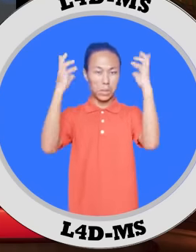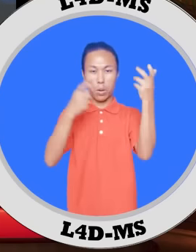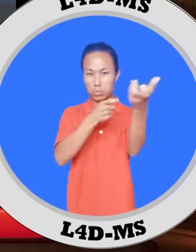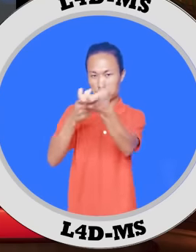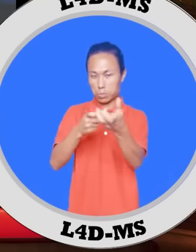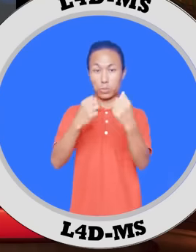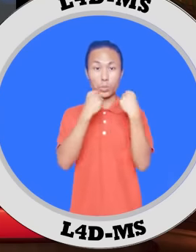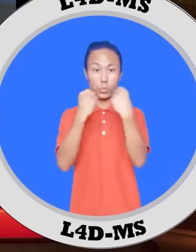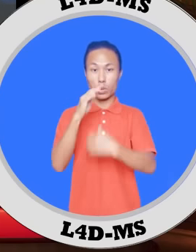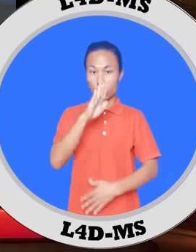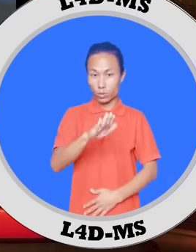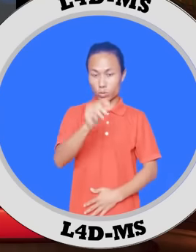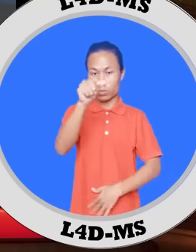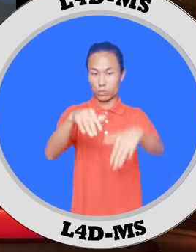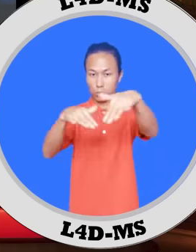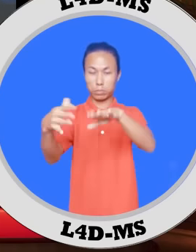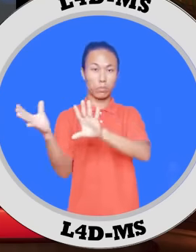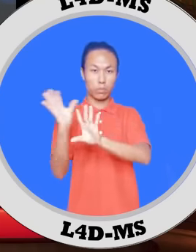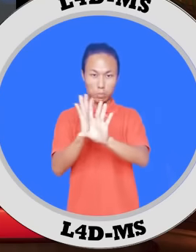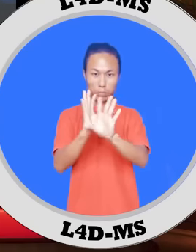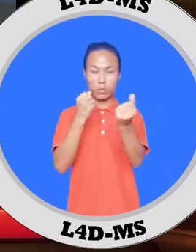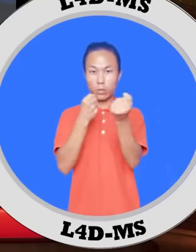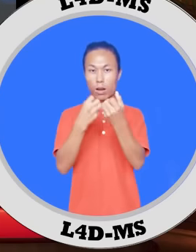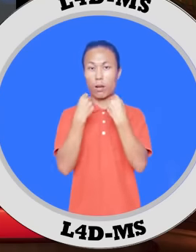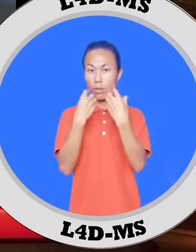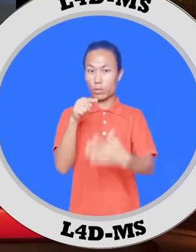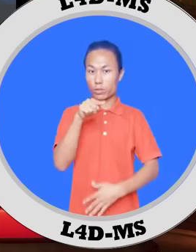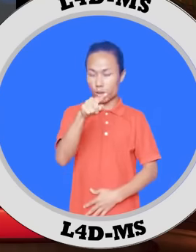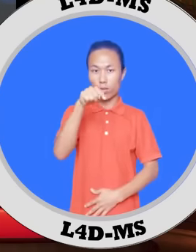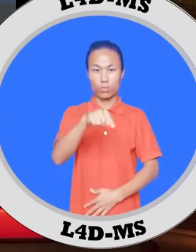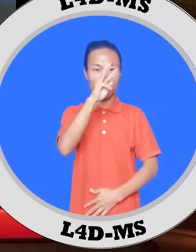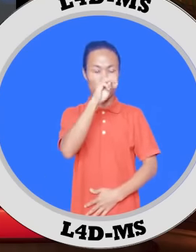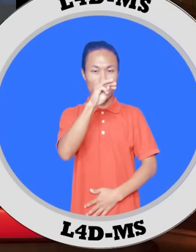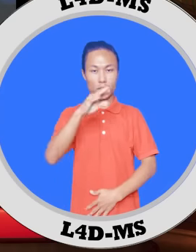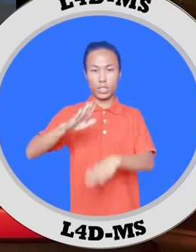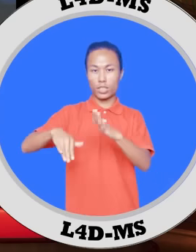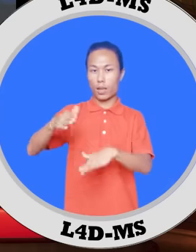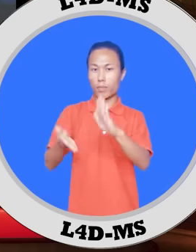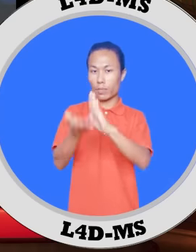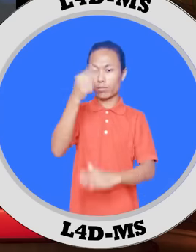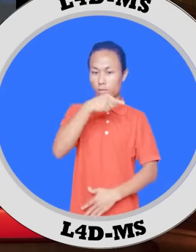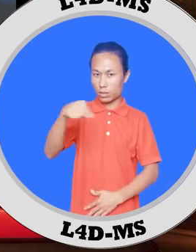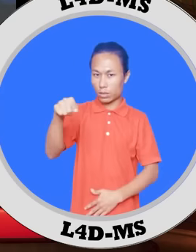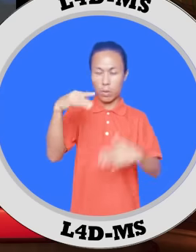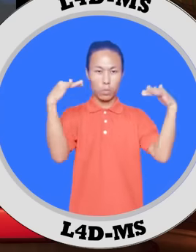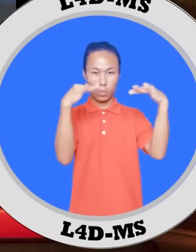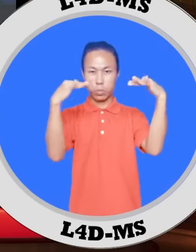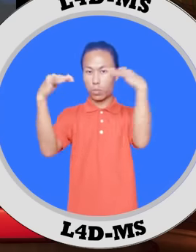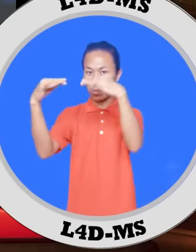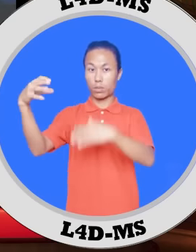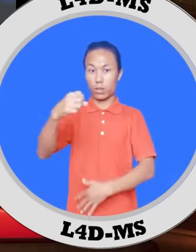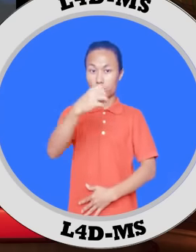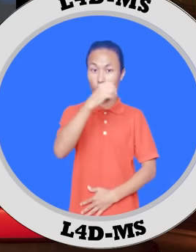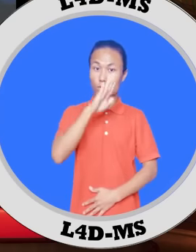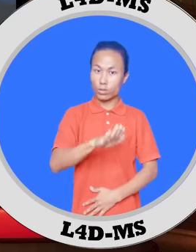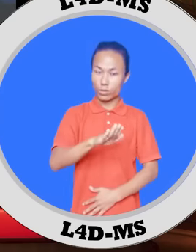Mandalay. Mandalay Shamyak Pipi, Mandalay Madi, Nibirogu Surale, Muirobu Sura, Teja Babelo, Popia Tabare,